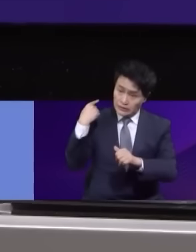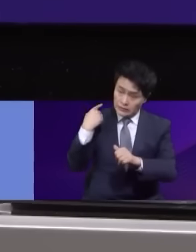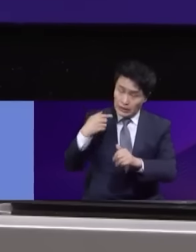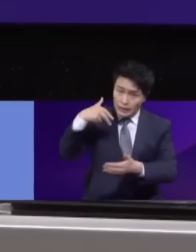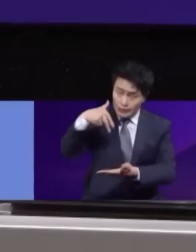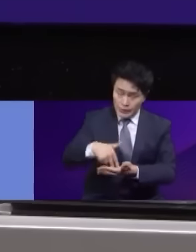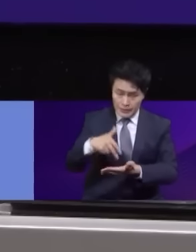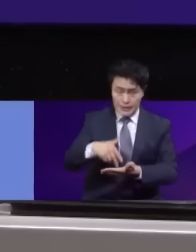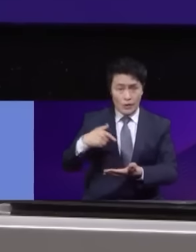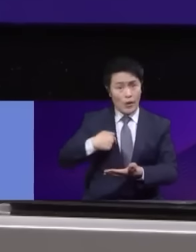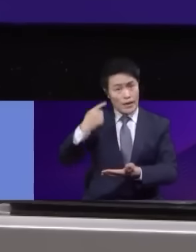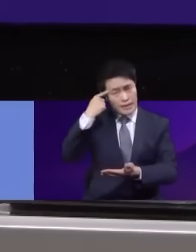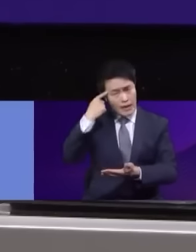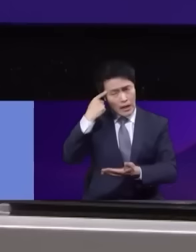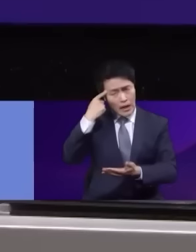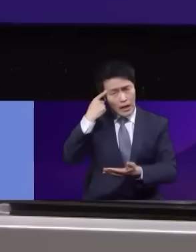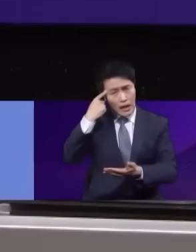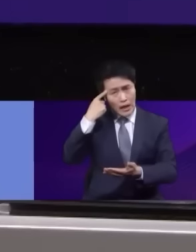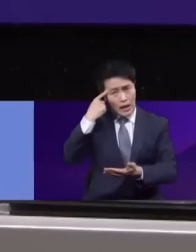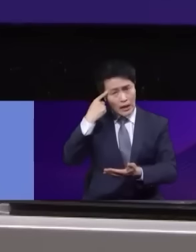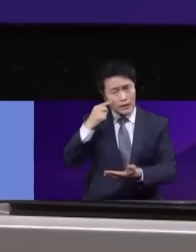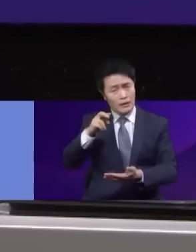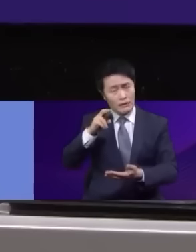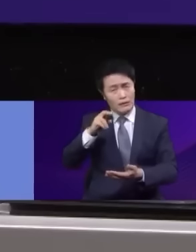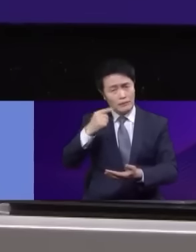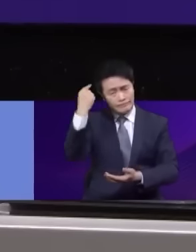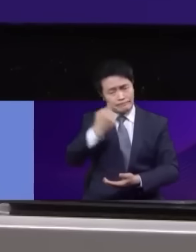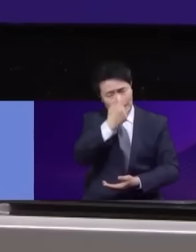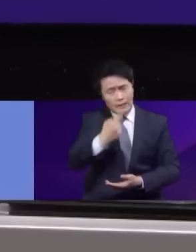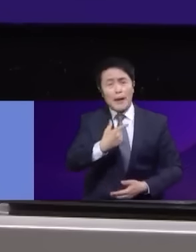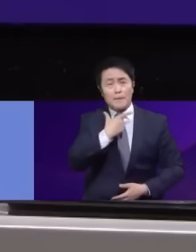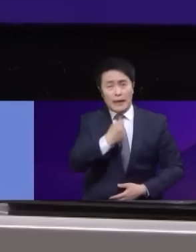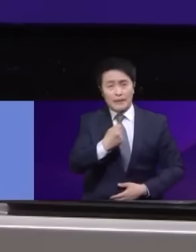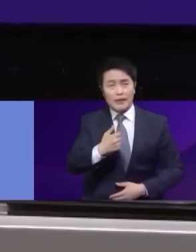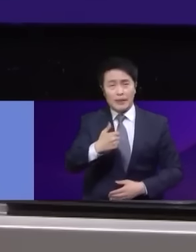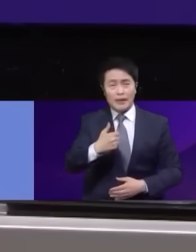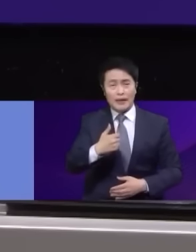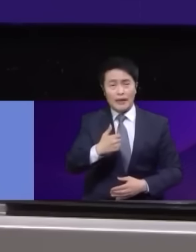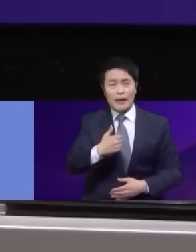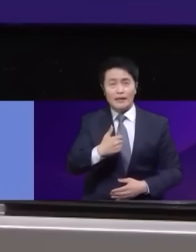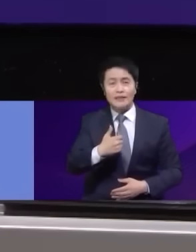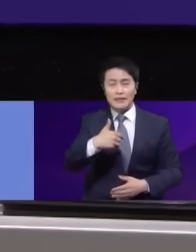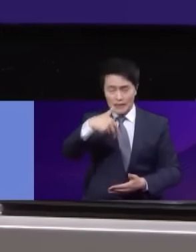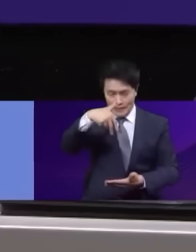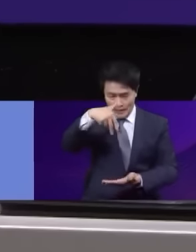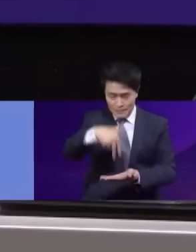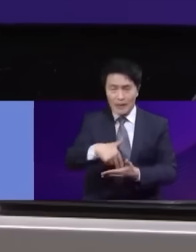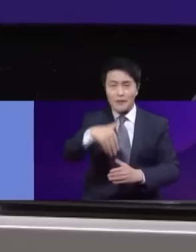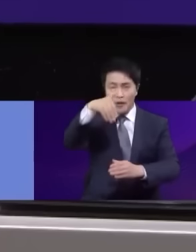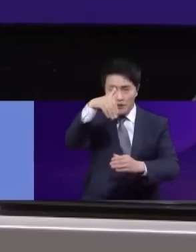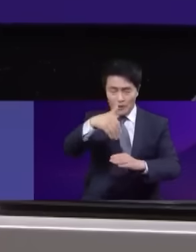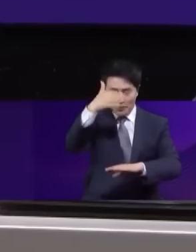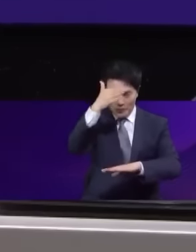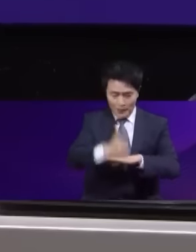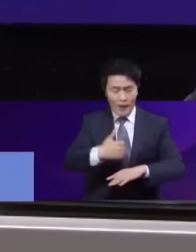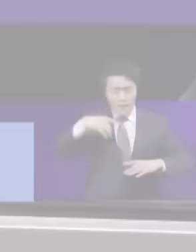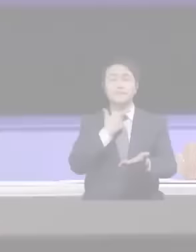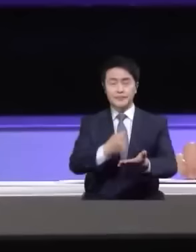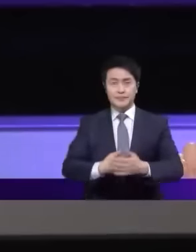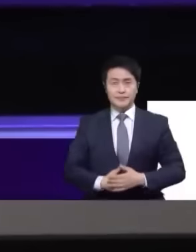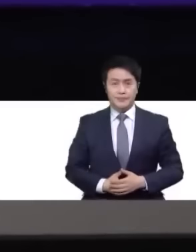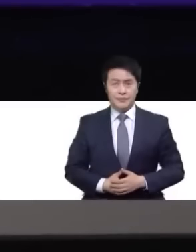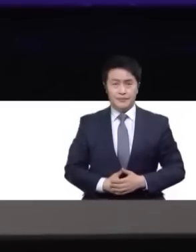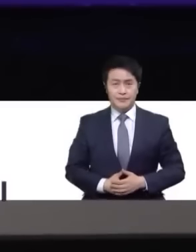틀렸기를 바란다 이런 마음으로 네, 이번 선거 결과를 본 소감을 요약해